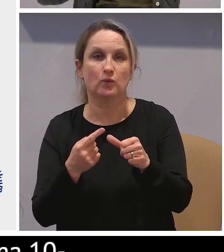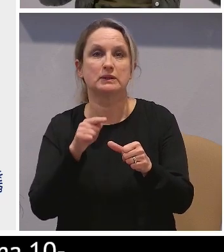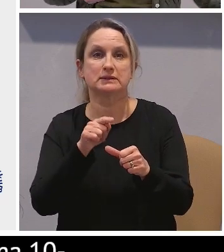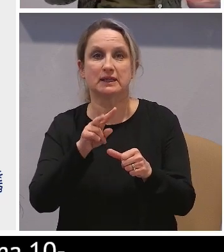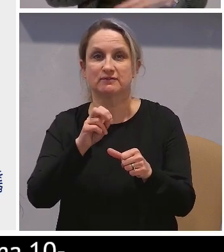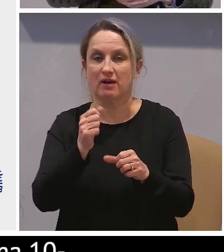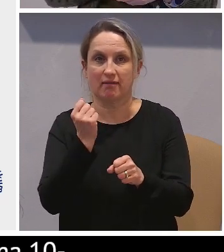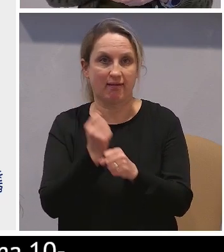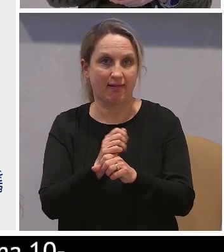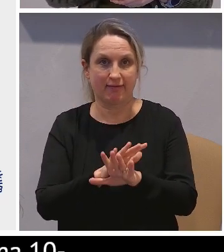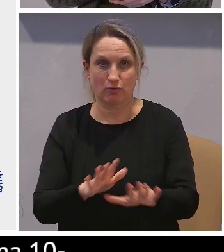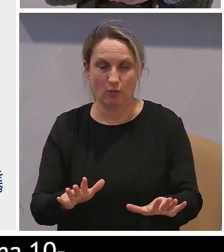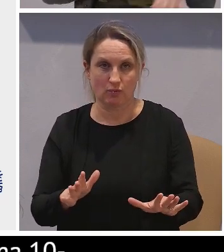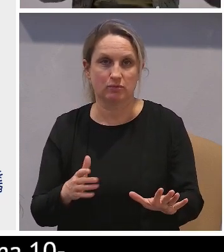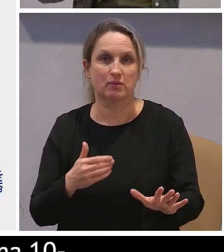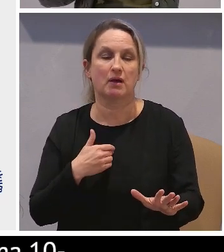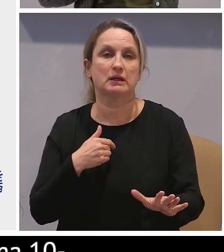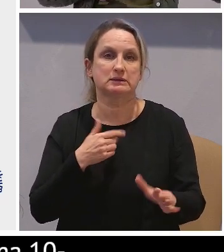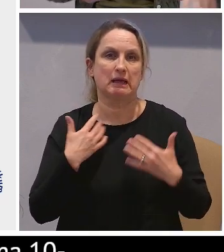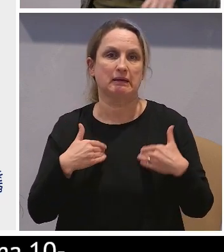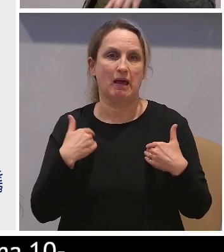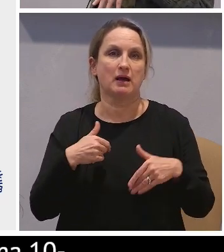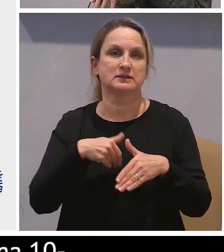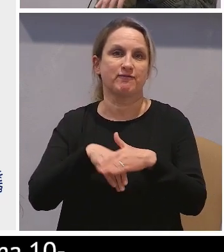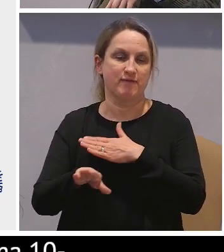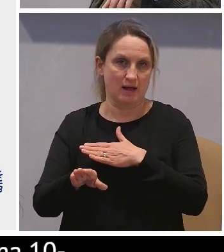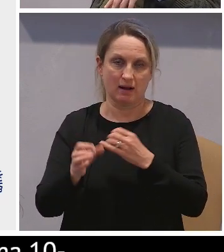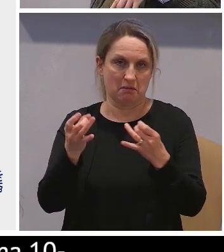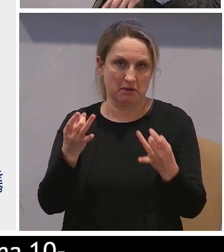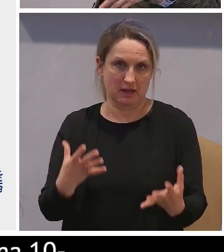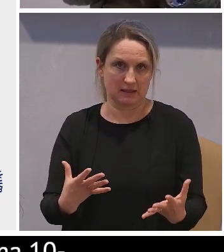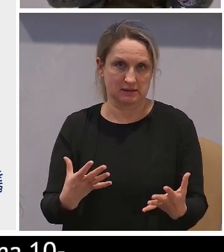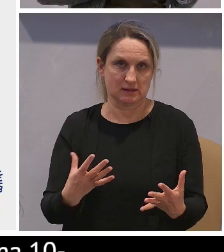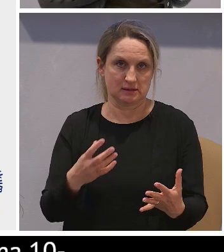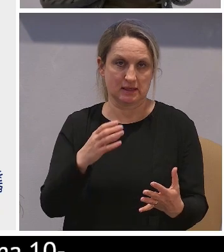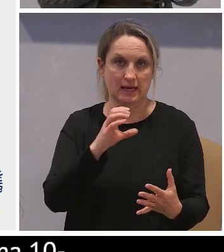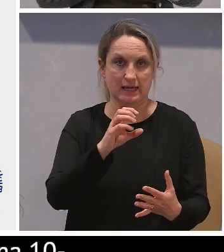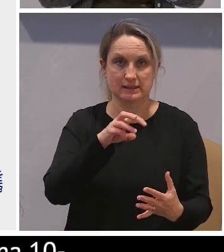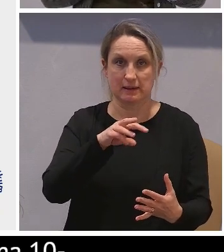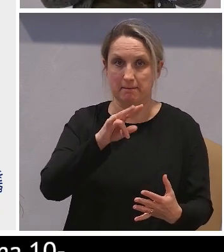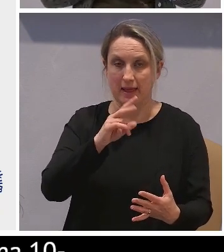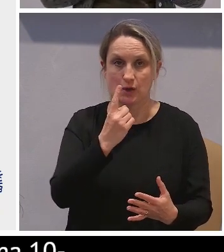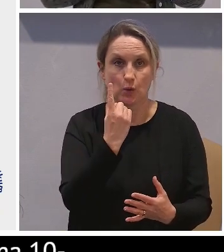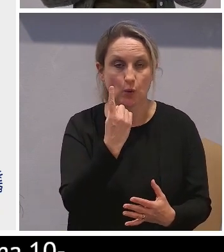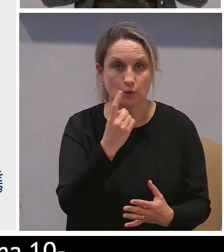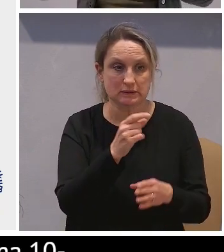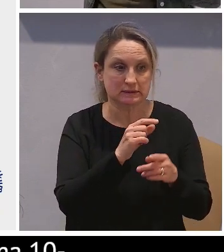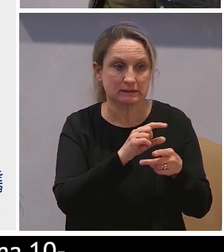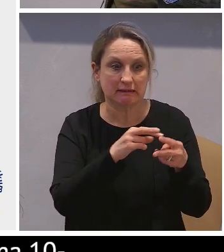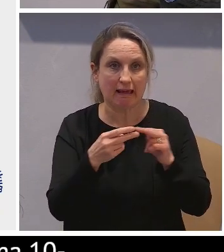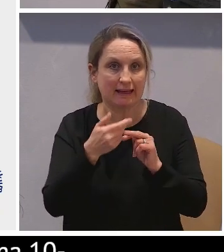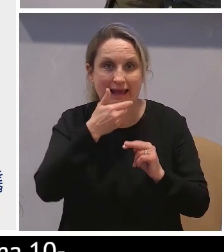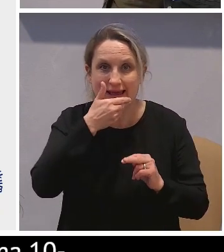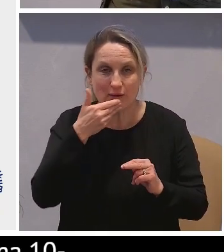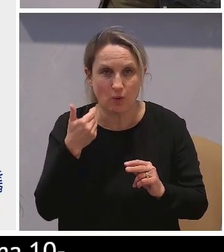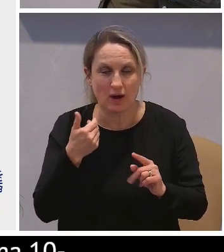the 7th exon is missing. See on nüüd veel väga oluline, kui The protein turns out dysfunctional and is destroyed in the body. Palju